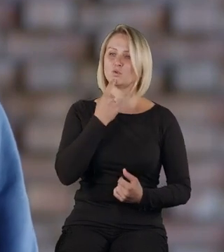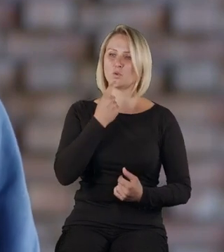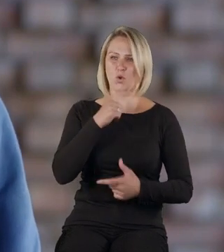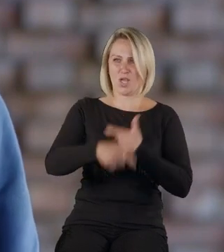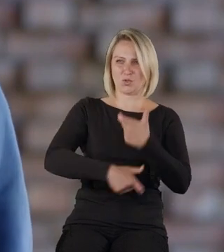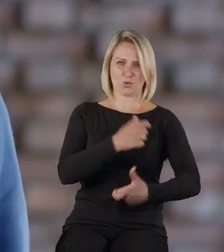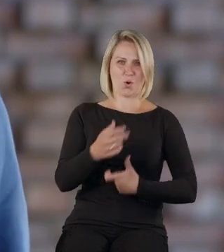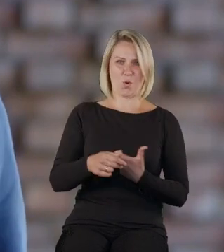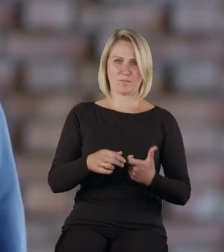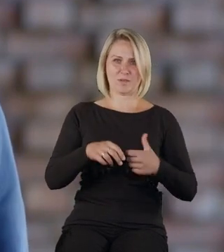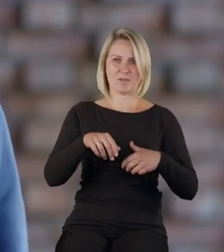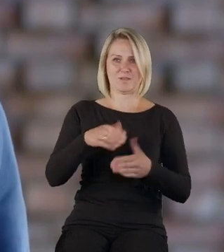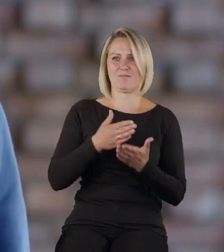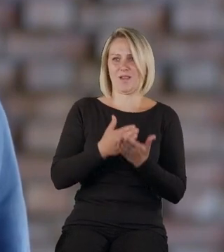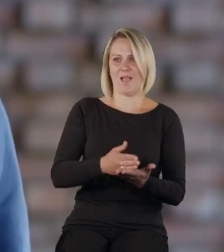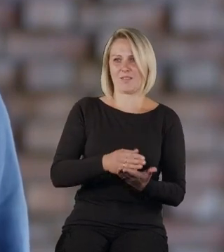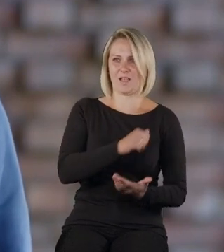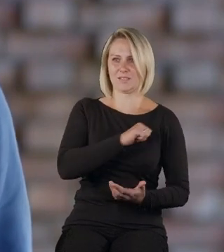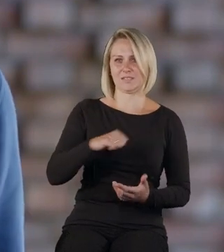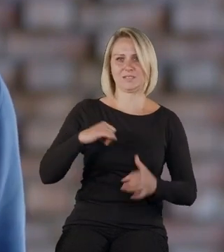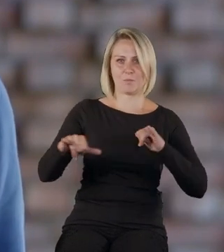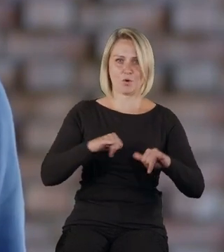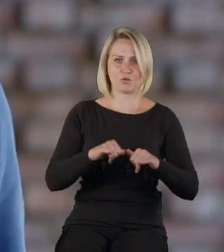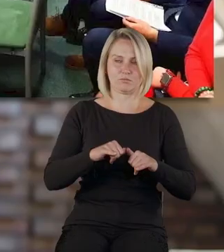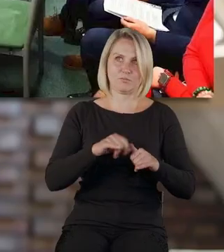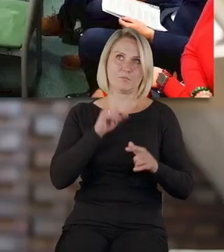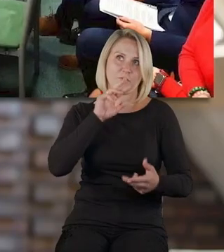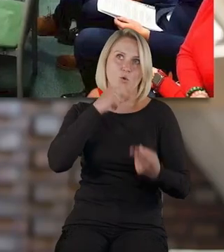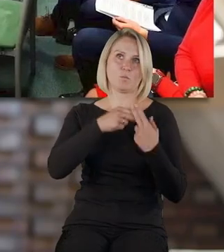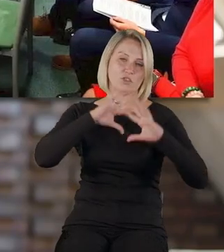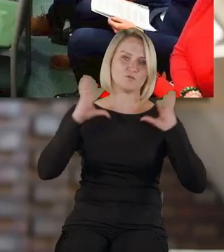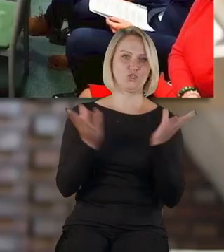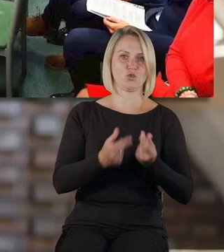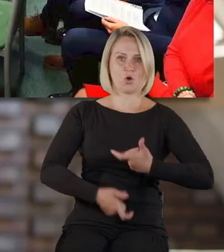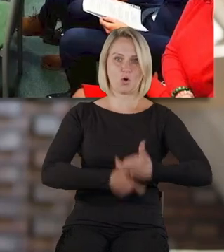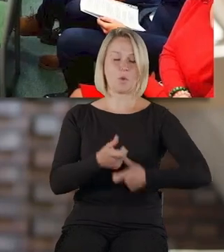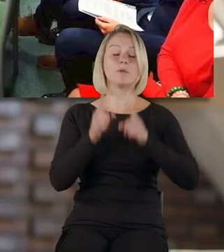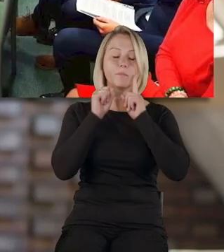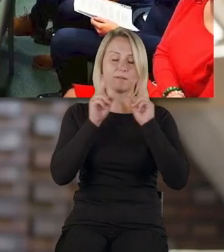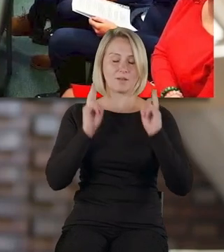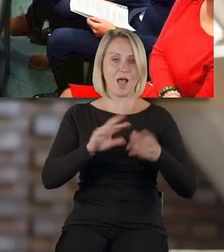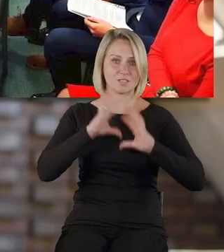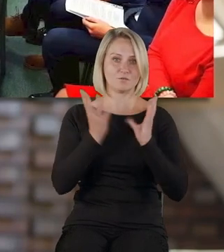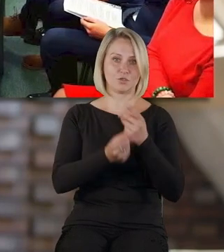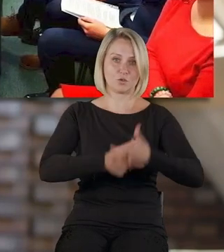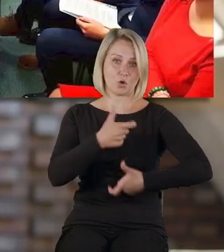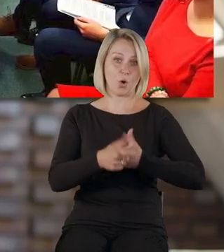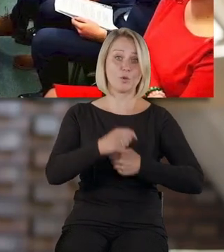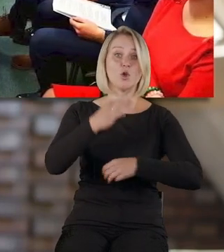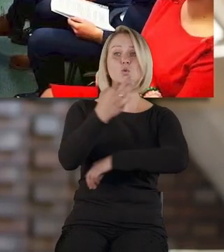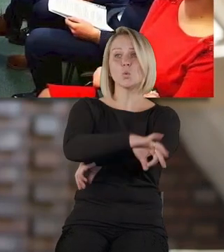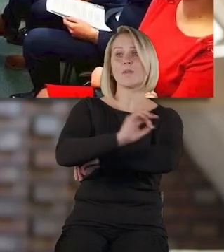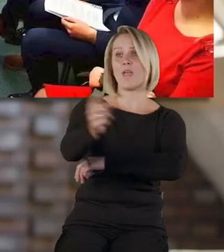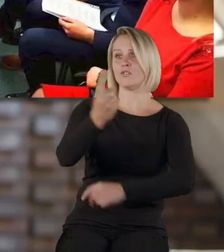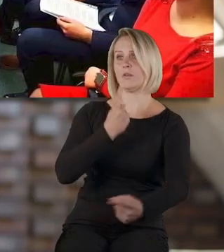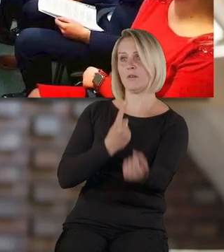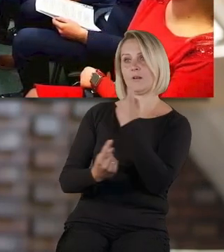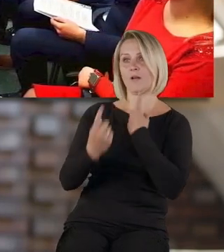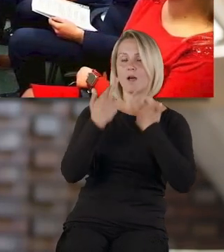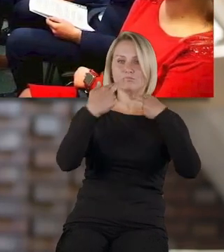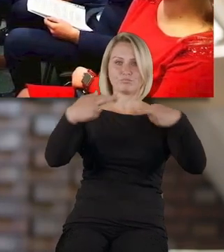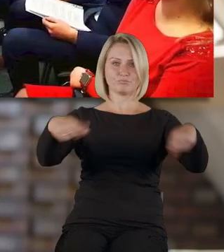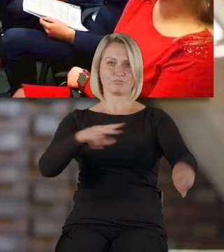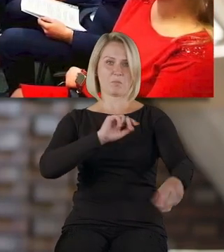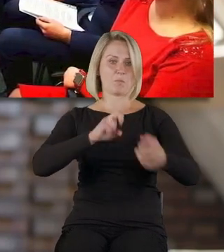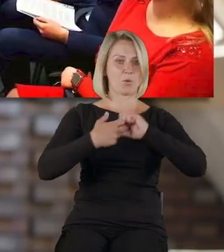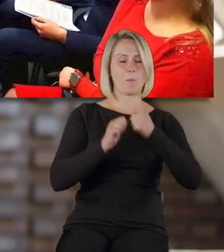Samorządu Studenckiego, odpowiedź będzie bardzo prosta. Po prostu wszystkim. I to dosłownie wszystkim, bo studenci przychodzą do nas z najróżniejszymi problemami,